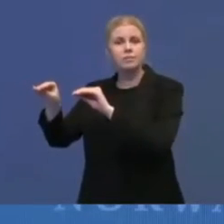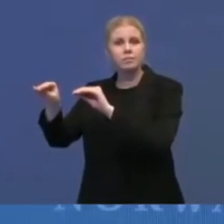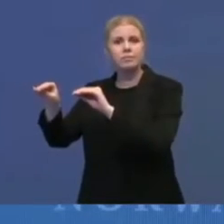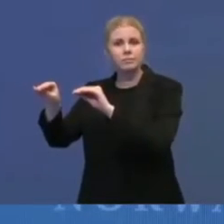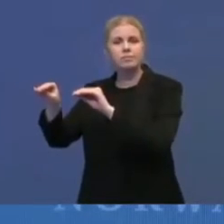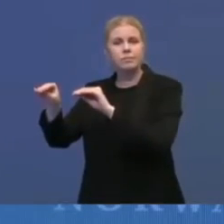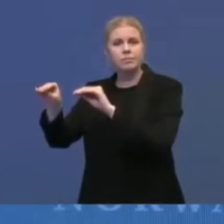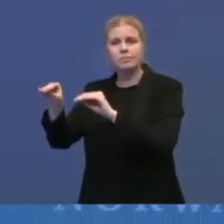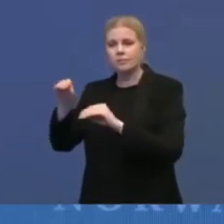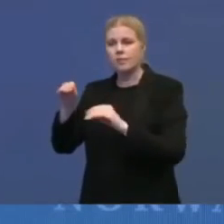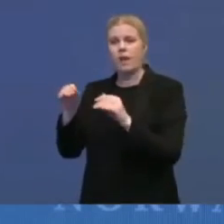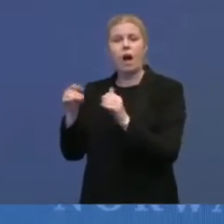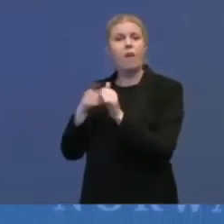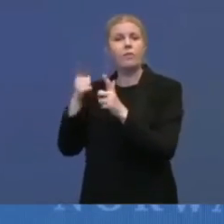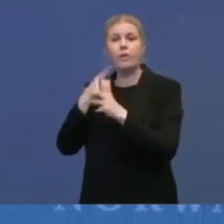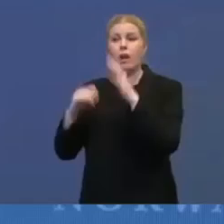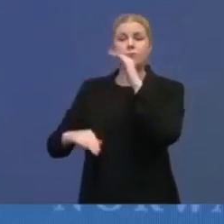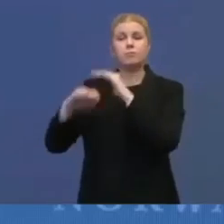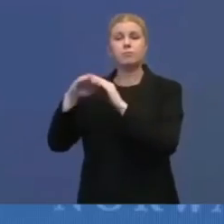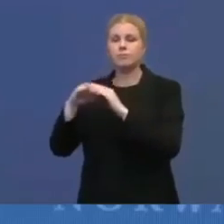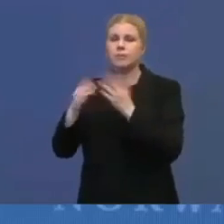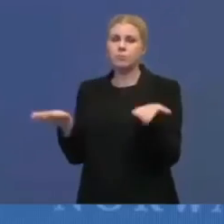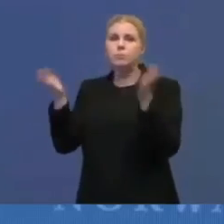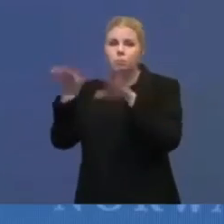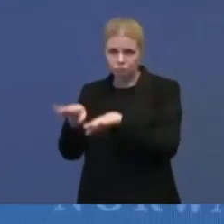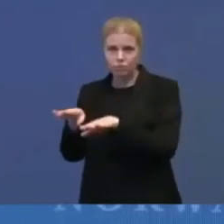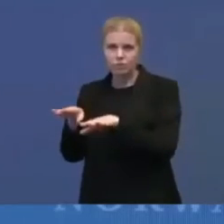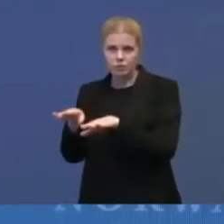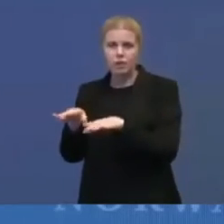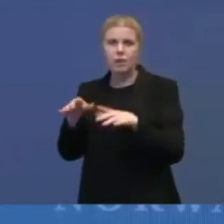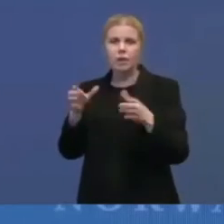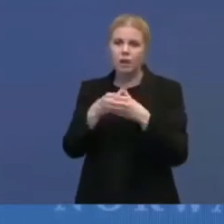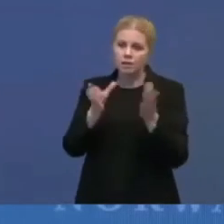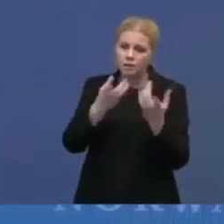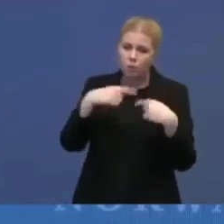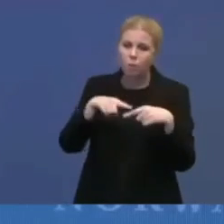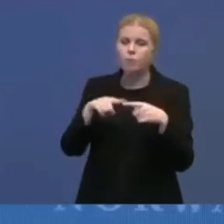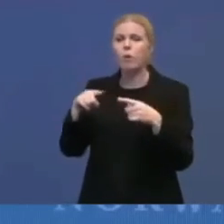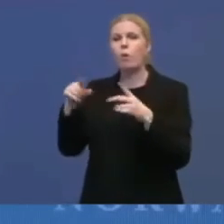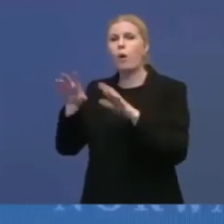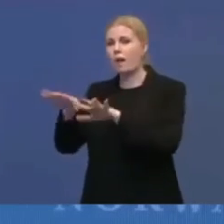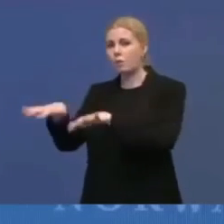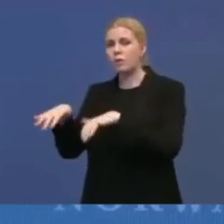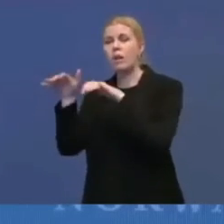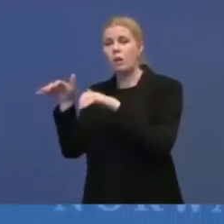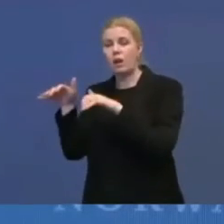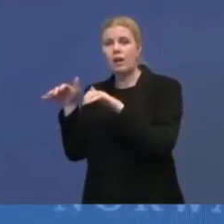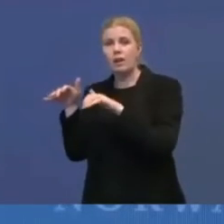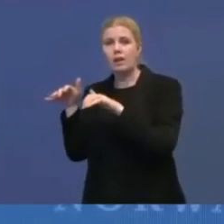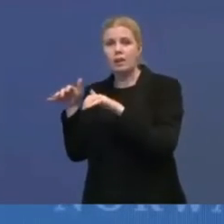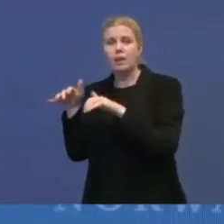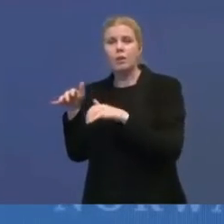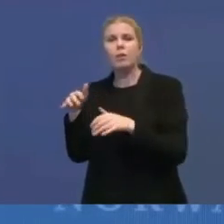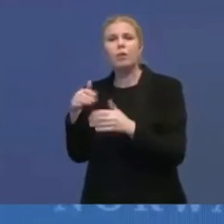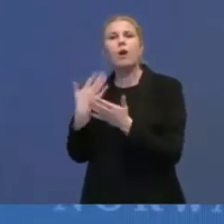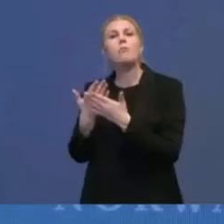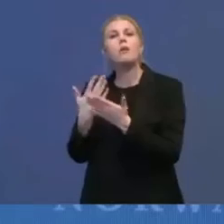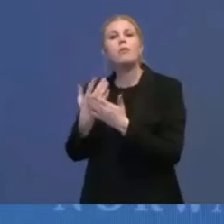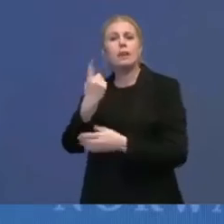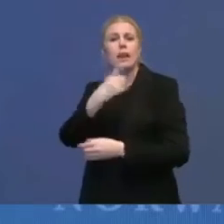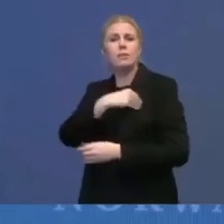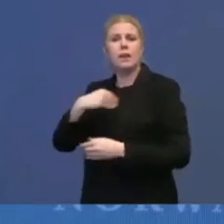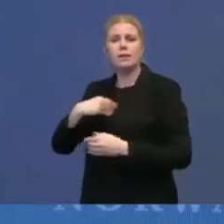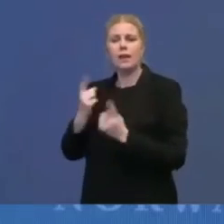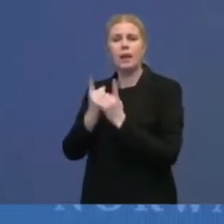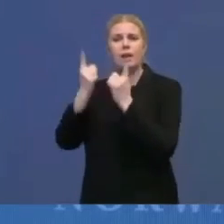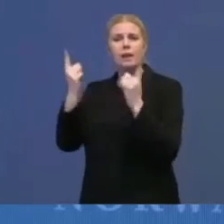loo txogo. Waxaannu txoo txine inna xaddi dha dihi tirada fasallada iya hololka durusta talabo xinti fogaan